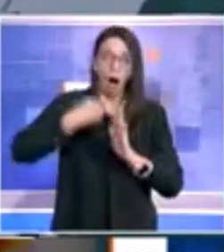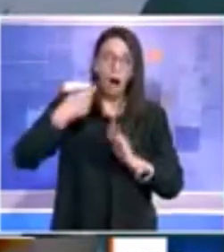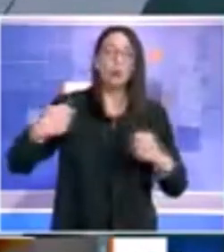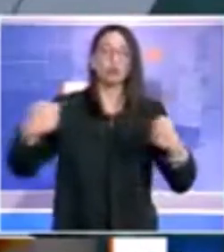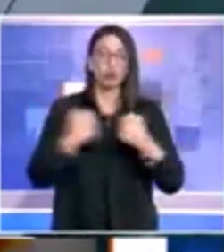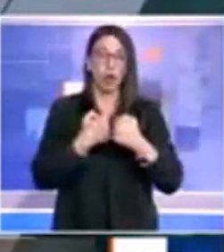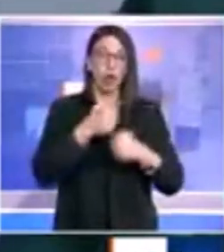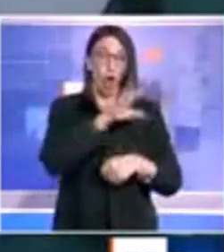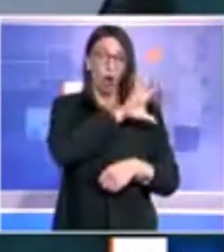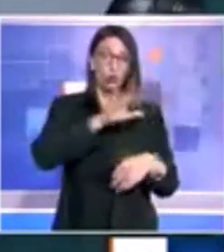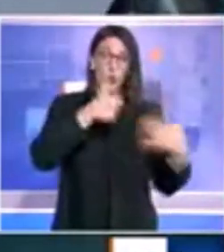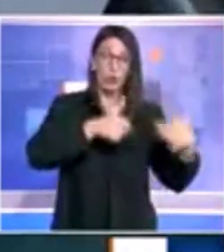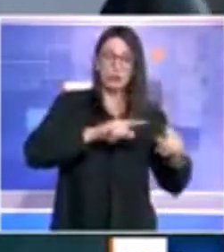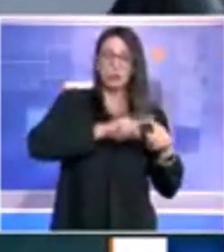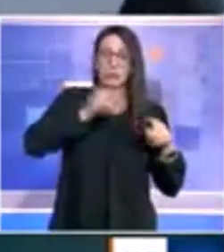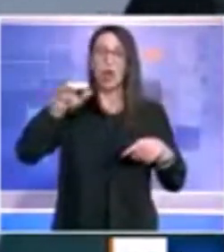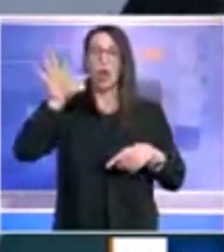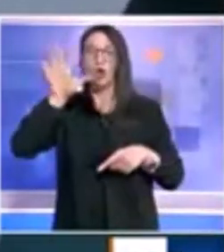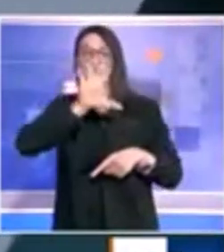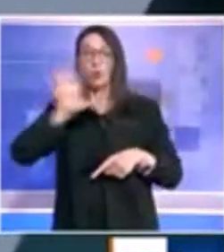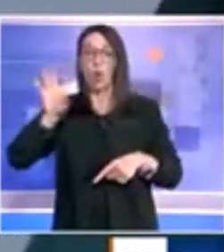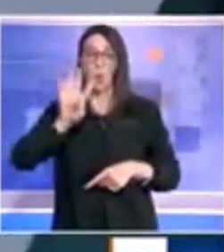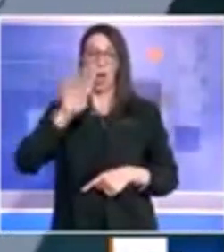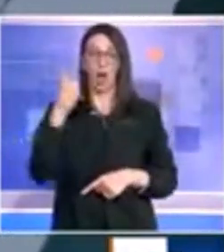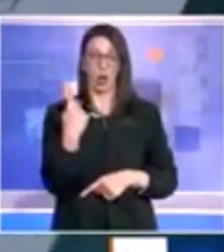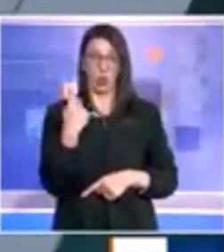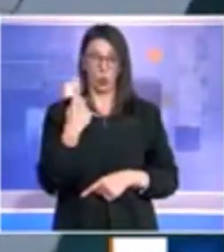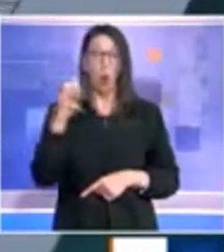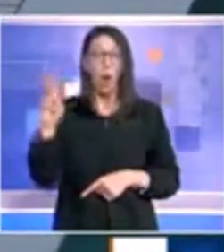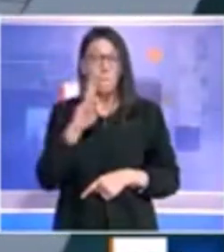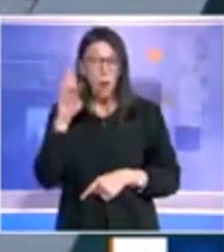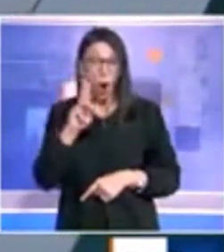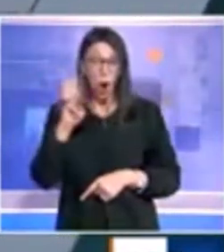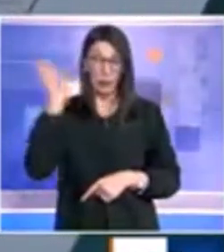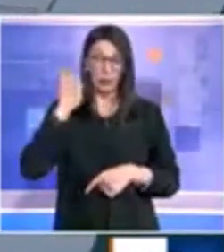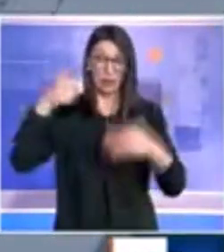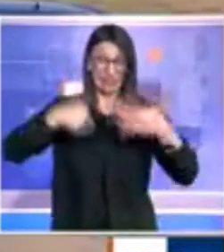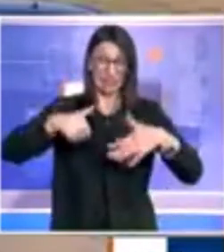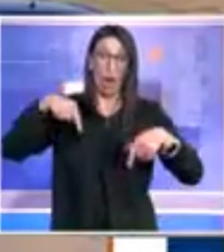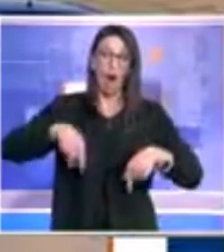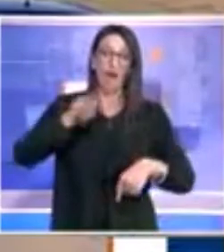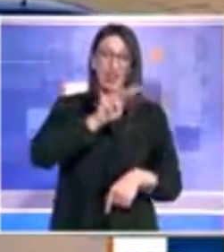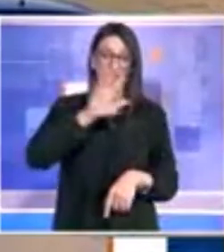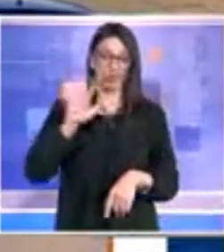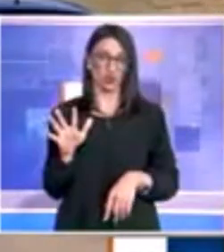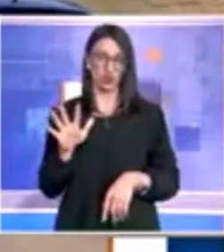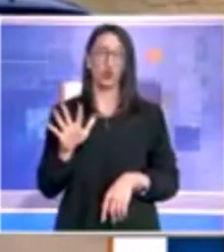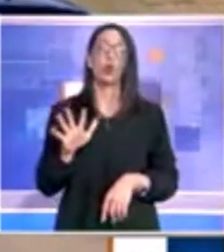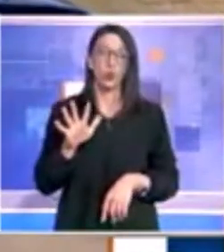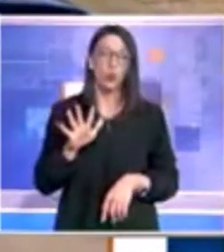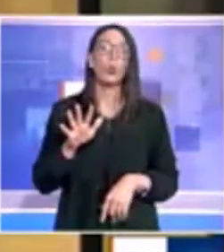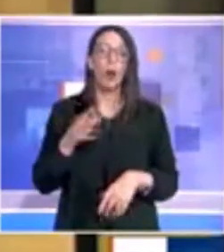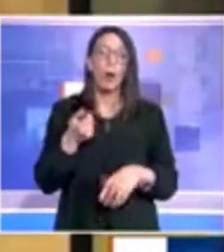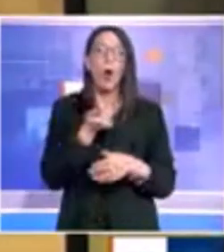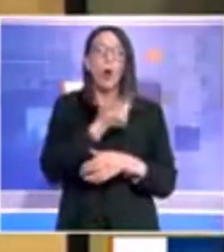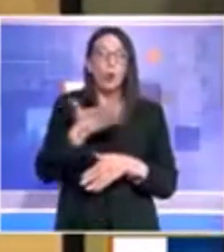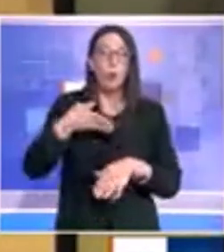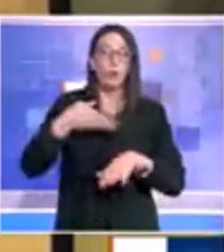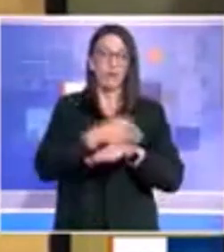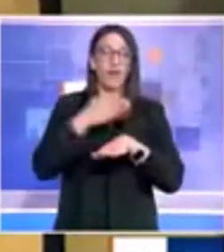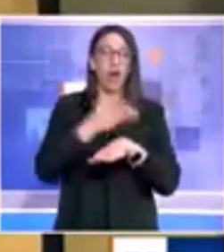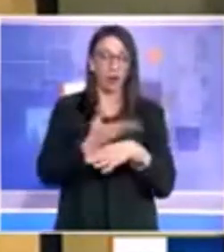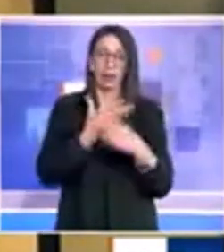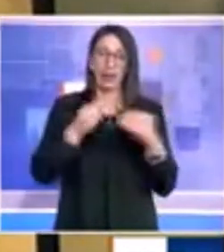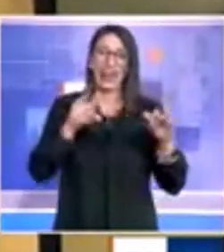incidenti da 516 a 541 che i morti da 16 a 25 e resta altro anche il numero dei feriti